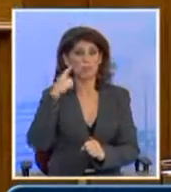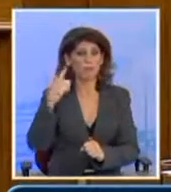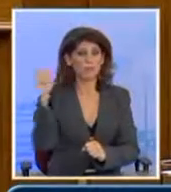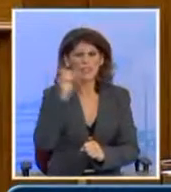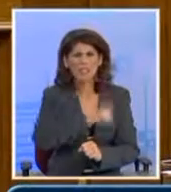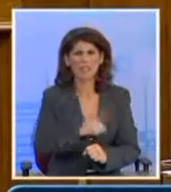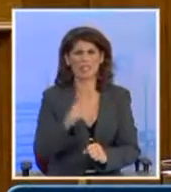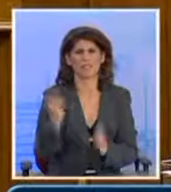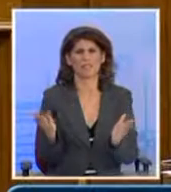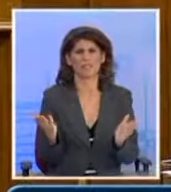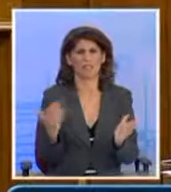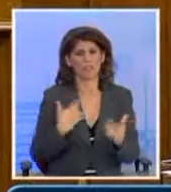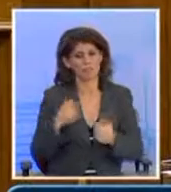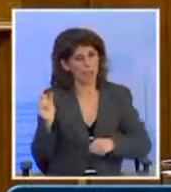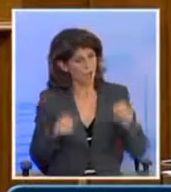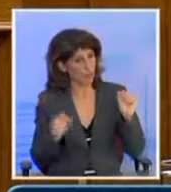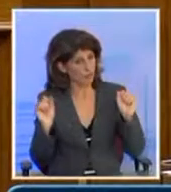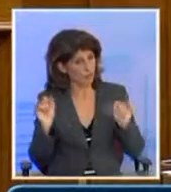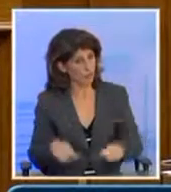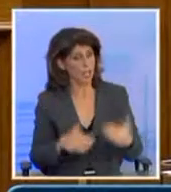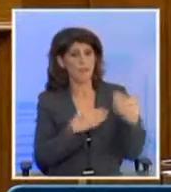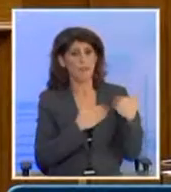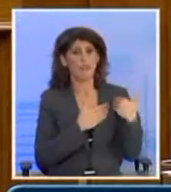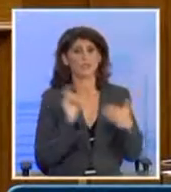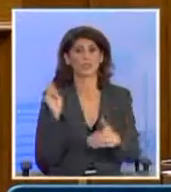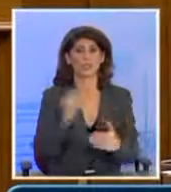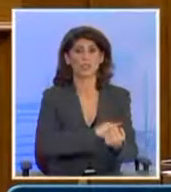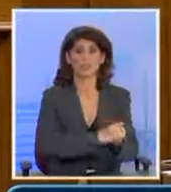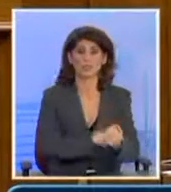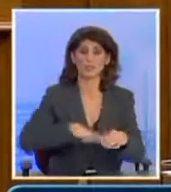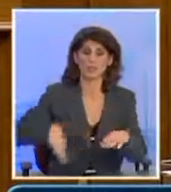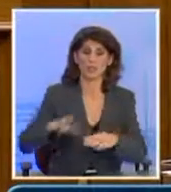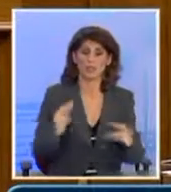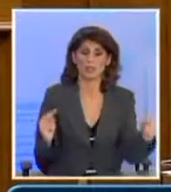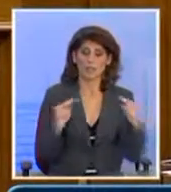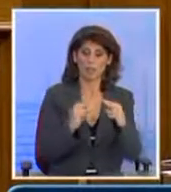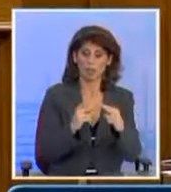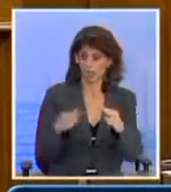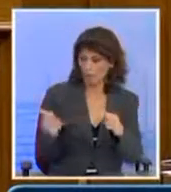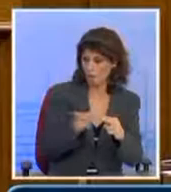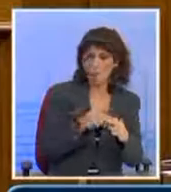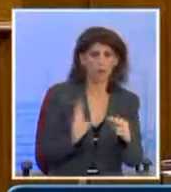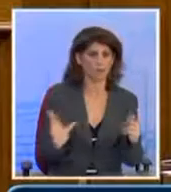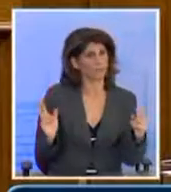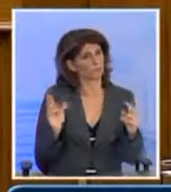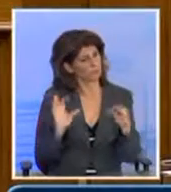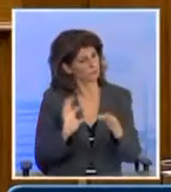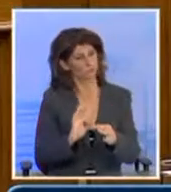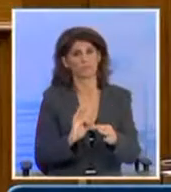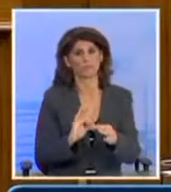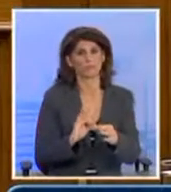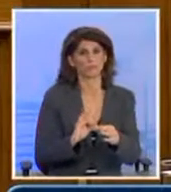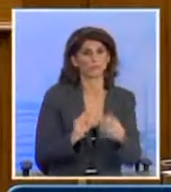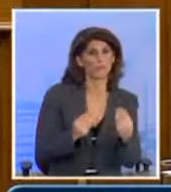συστηματικά. Παρά τις διαφωνίες, οι υπεύθυνες πολιτικές δυνάμεις του τόπου γεφυρώνουν τις διαφορές τους, συνδιαμορφώνουν τις τάσεις